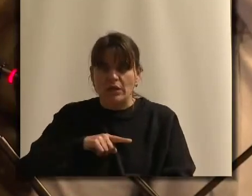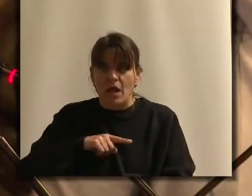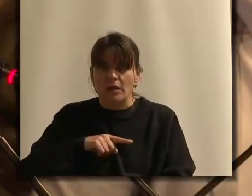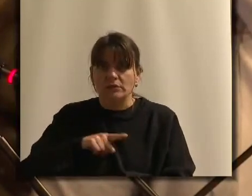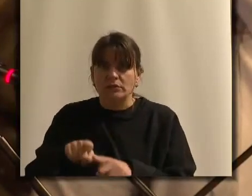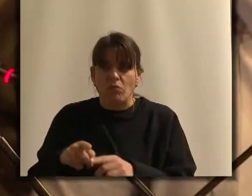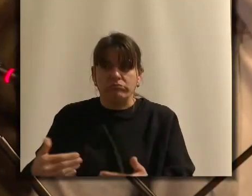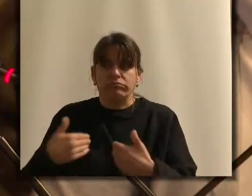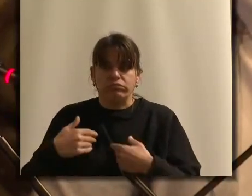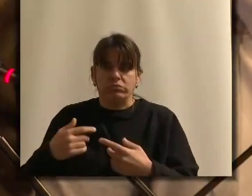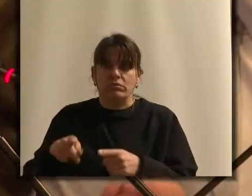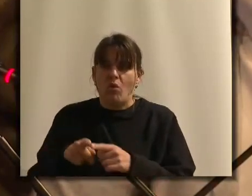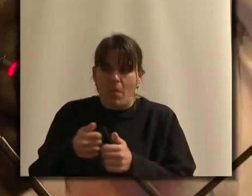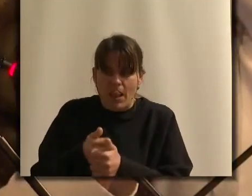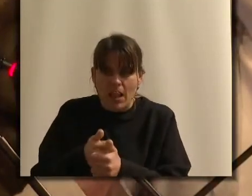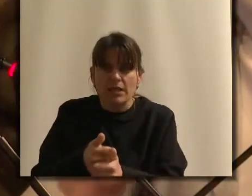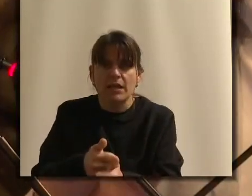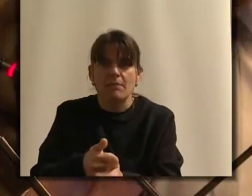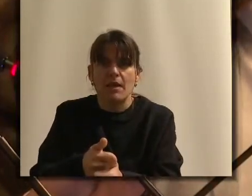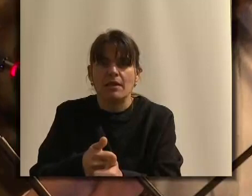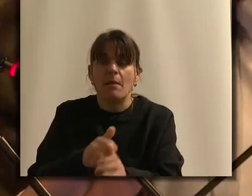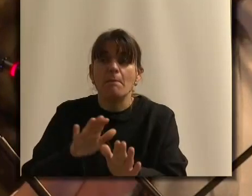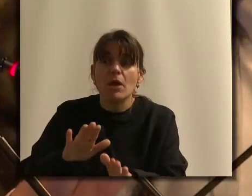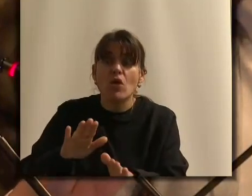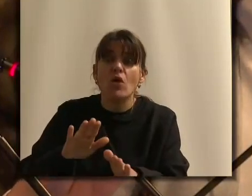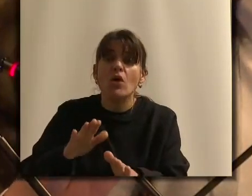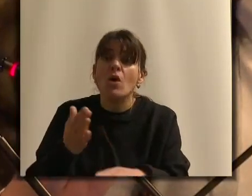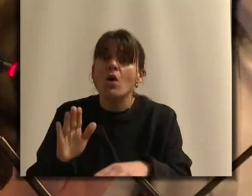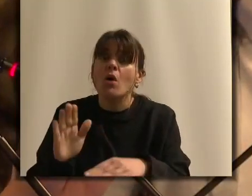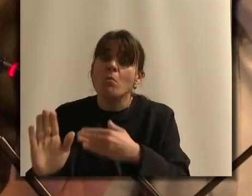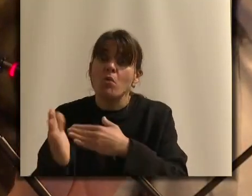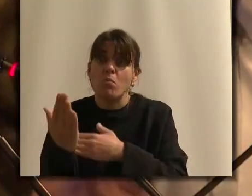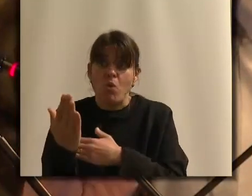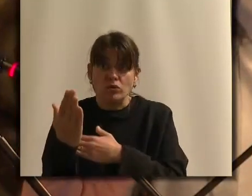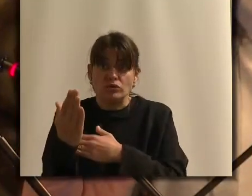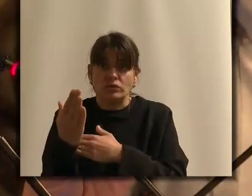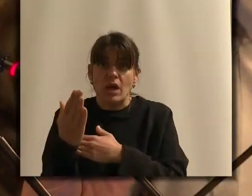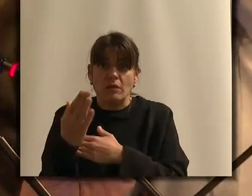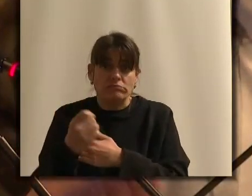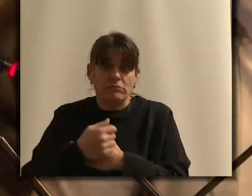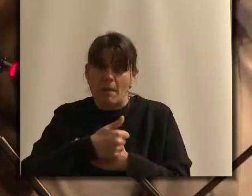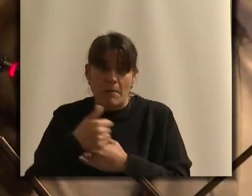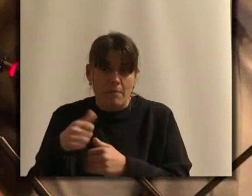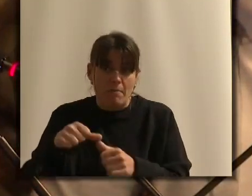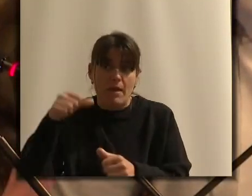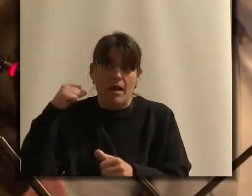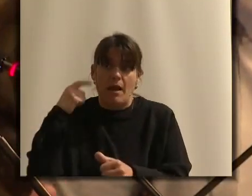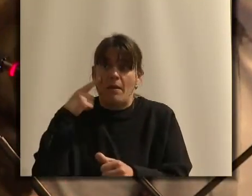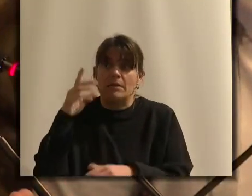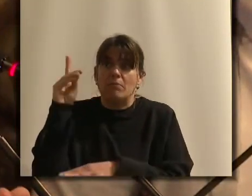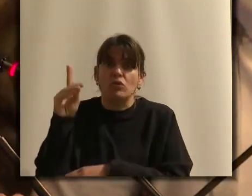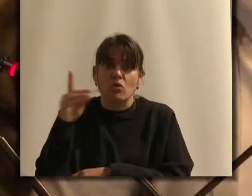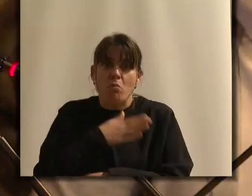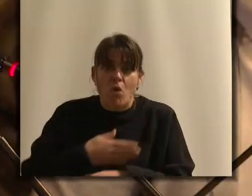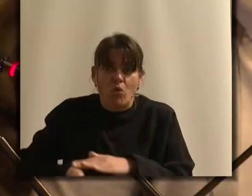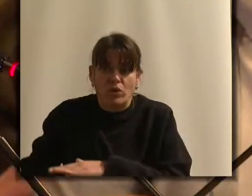hem fet el seguiment, però en concret la proposta original doncs, hauríem d'esperar que Diputació es pronunciés a veure si cal mantenir-la tal